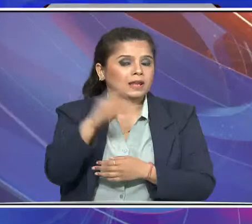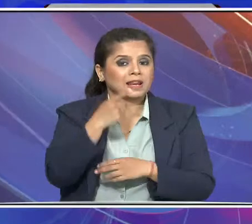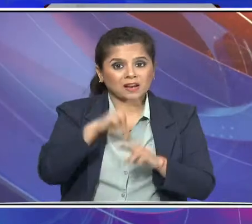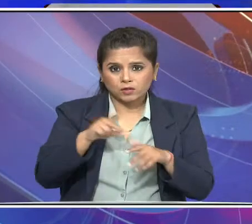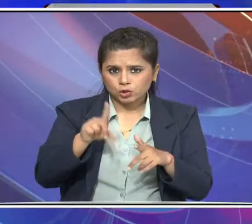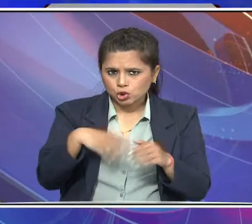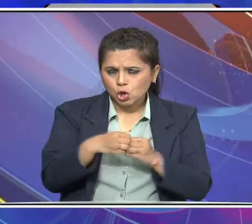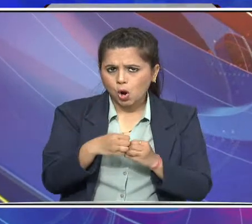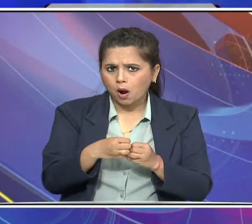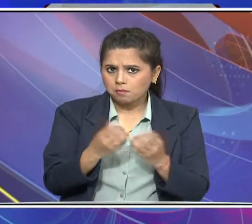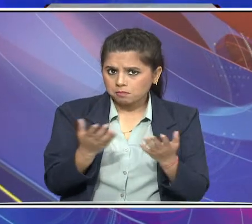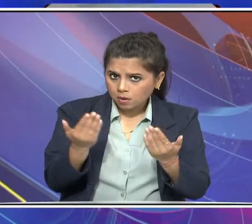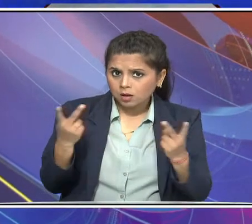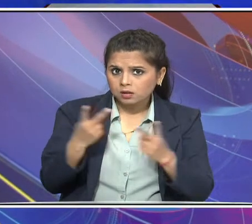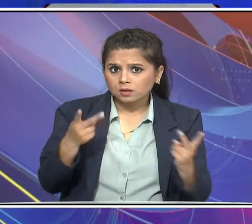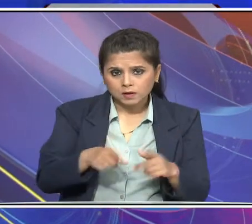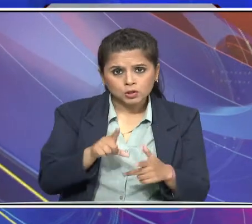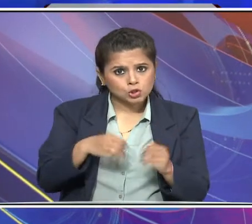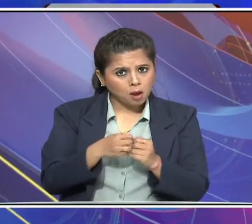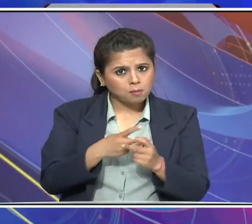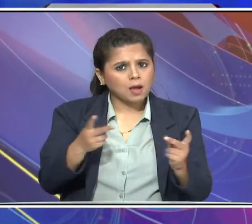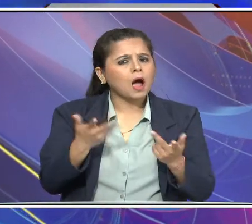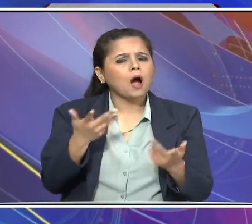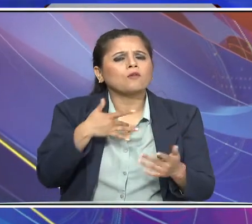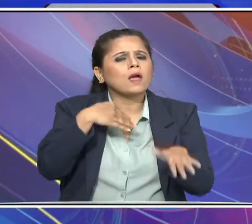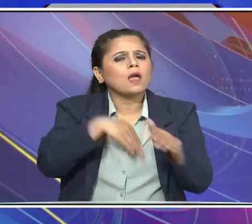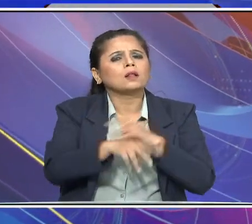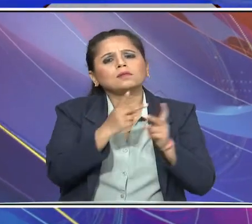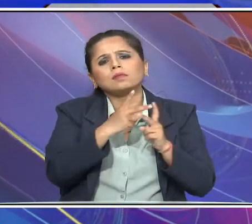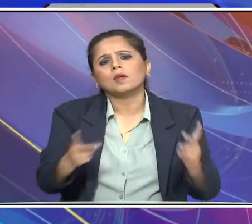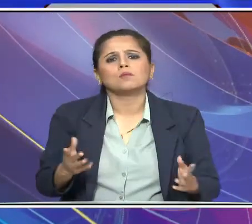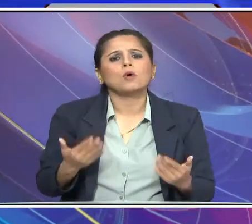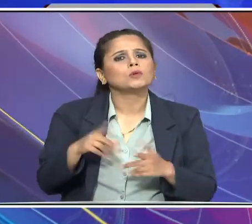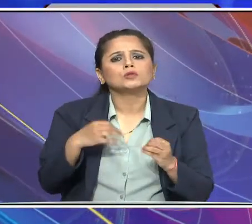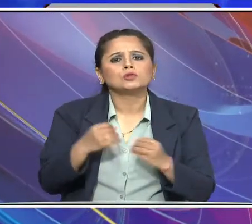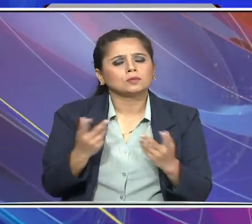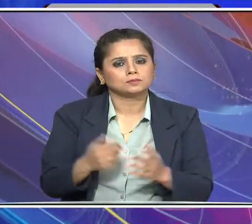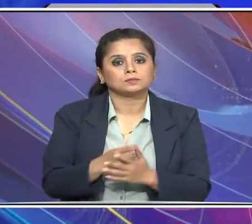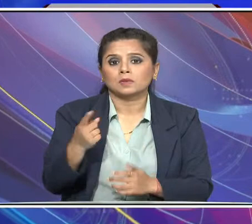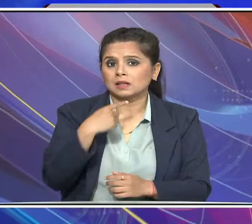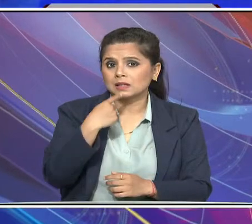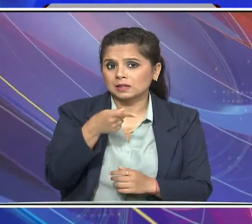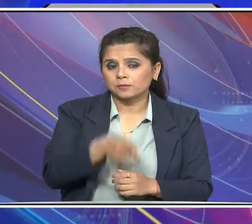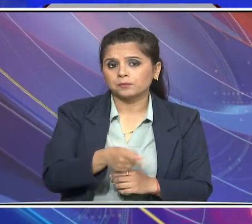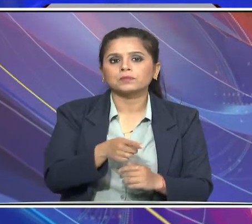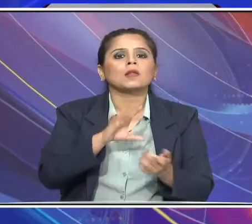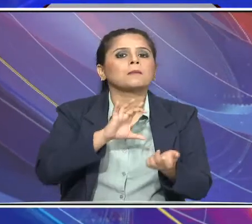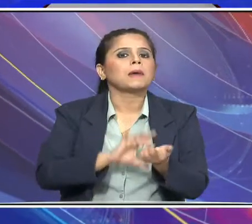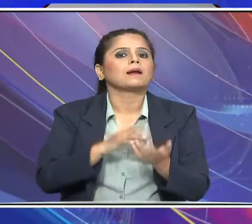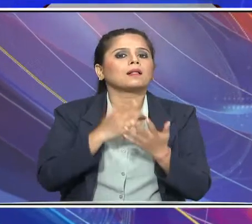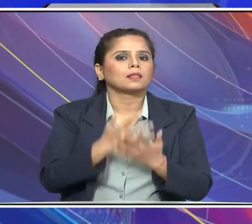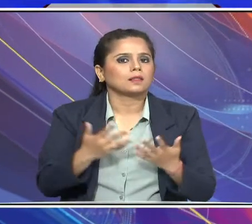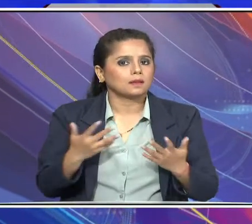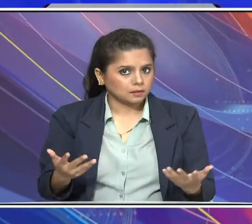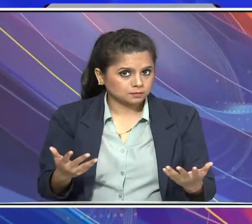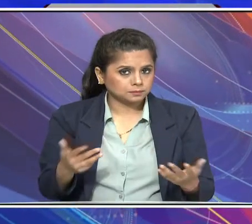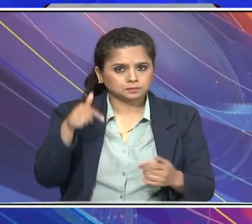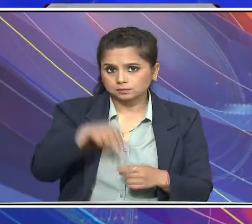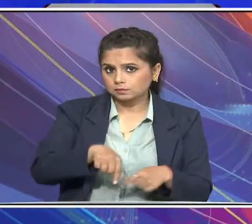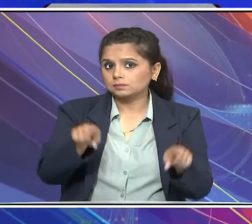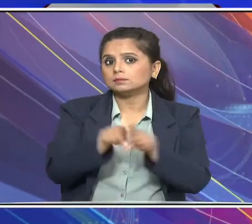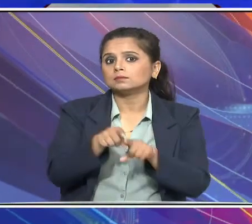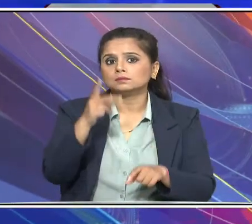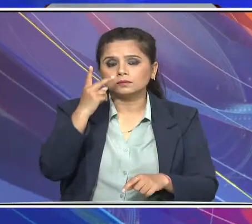क्रिएशन की बात करें तो किस तरह की जब क्रिएशन आप एक्सपेक्ट करते हैं इसका उसमें मेडिकल डिवाइस में आज भी